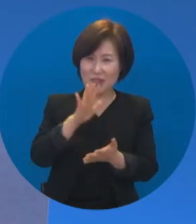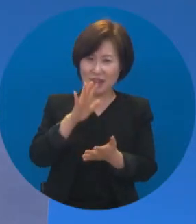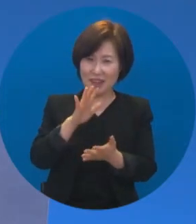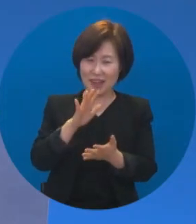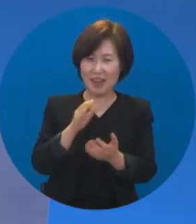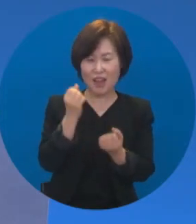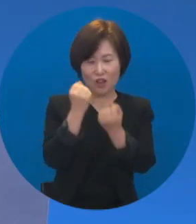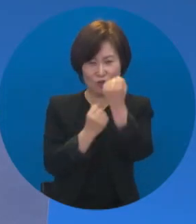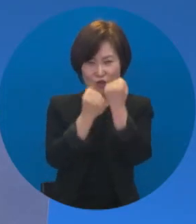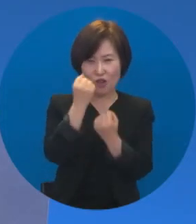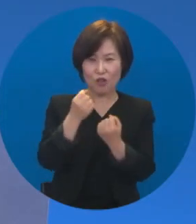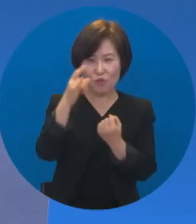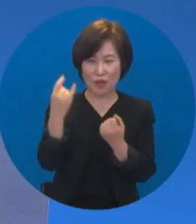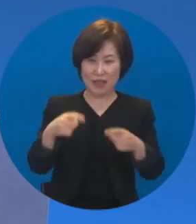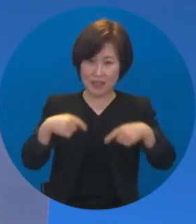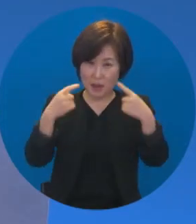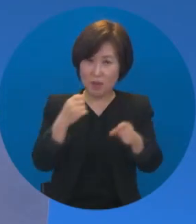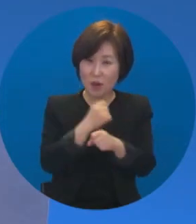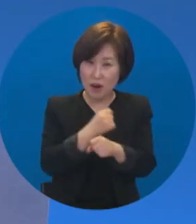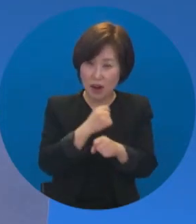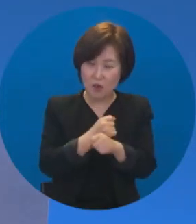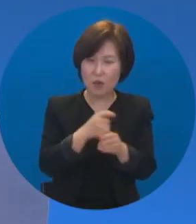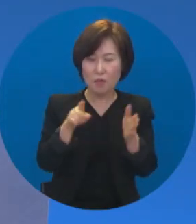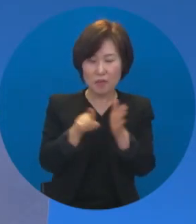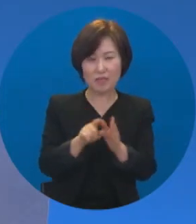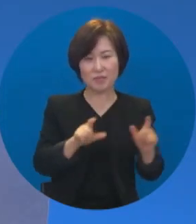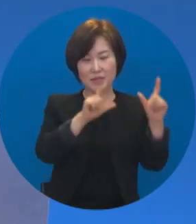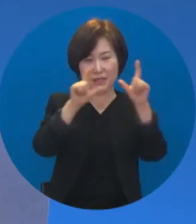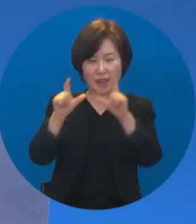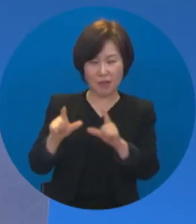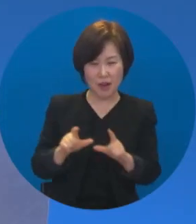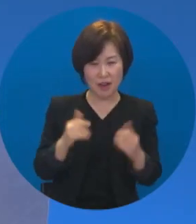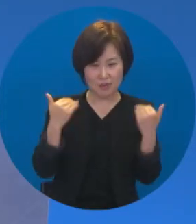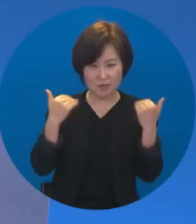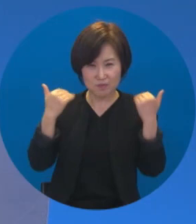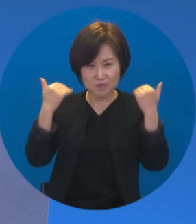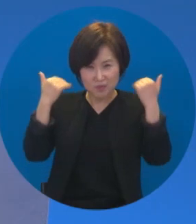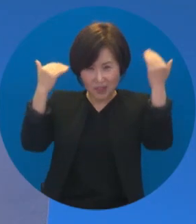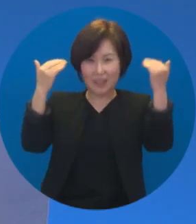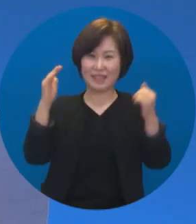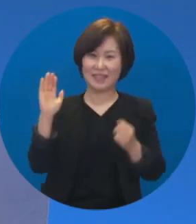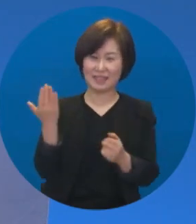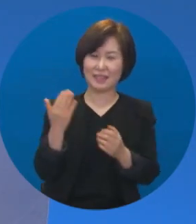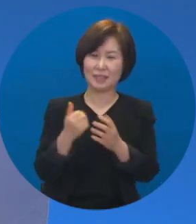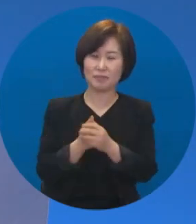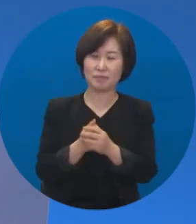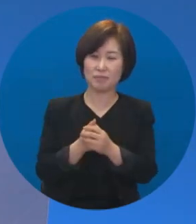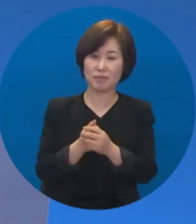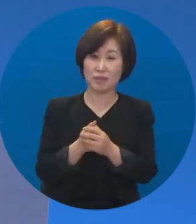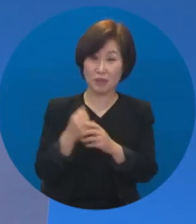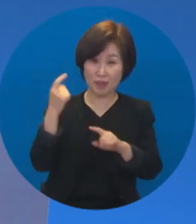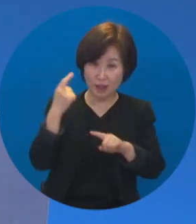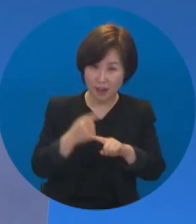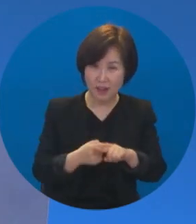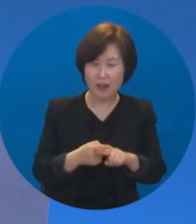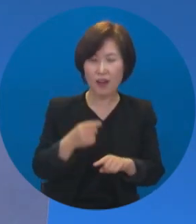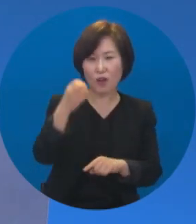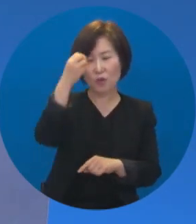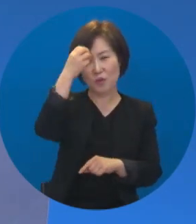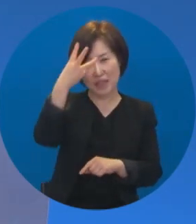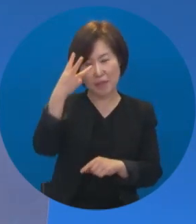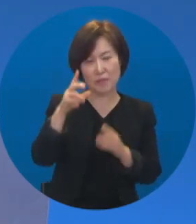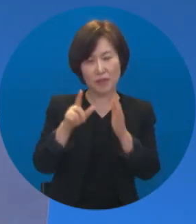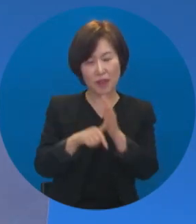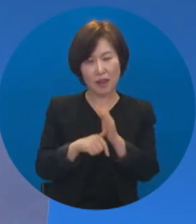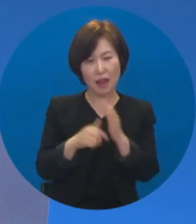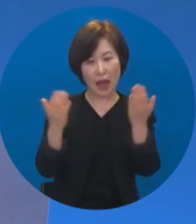수련회도 하면서 그렇게 신앙생활을 해왔었습니다. 그러던 제가 고3이 되어서 학교에서